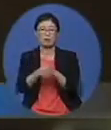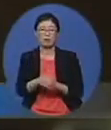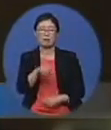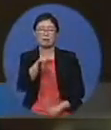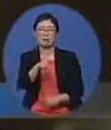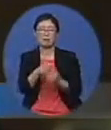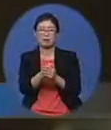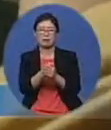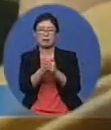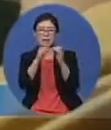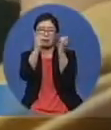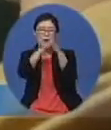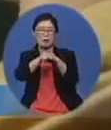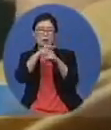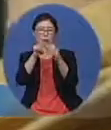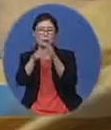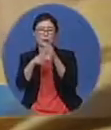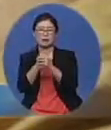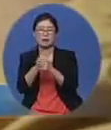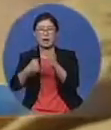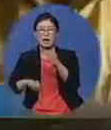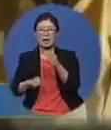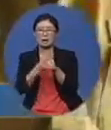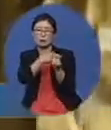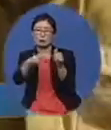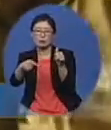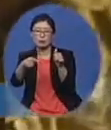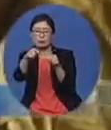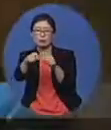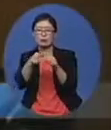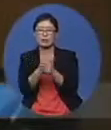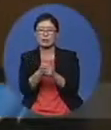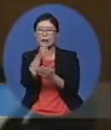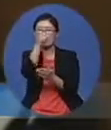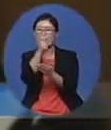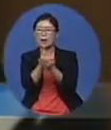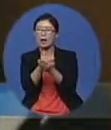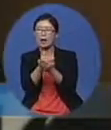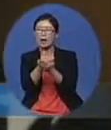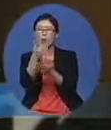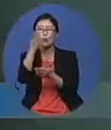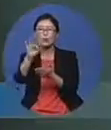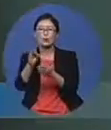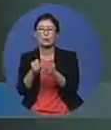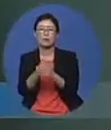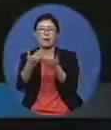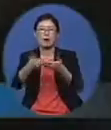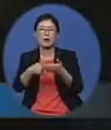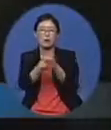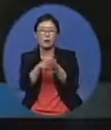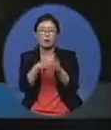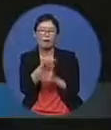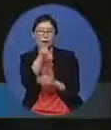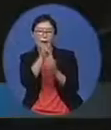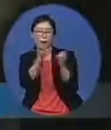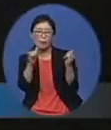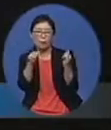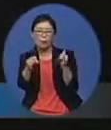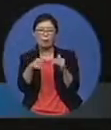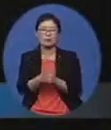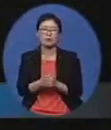죽인 국가에게 잘못을 인정받기 위해 2년차 국선 변호사 진원과 동료 변호사 대석은